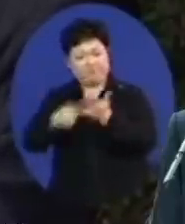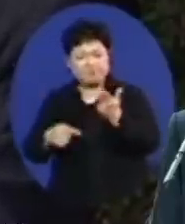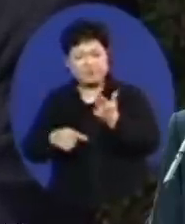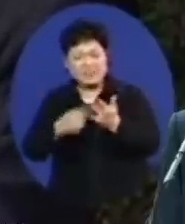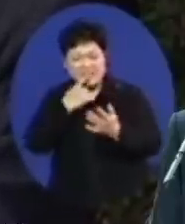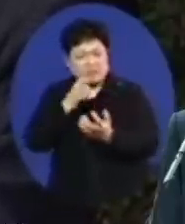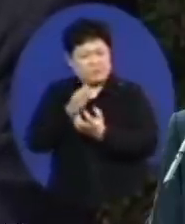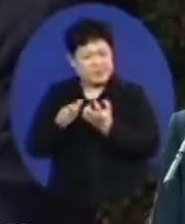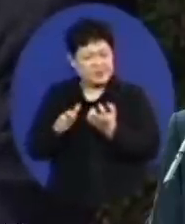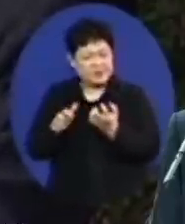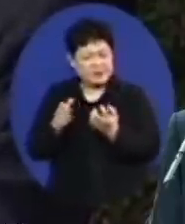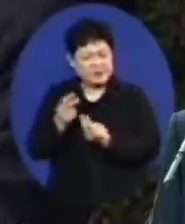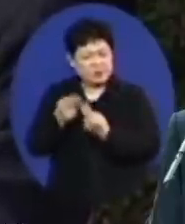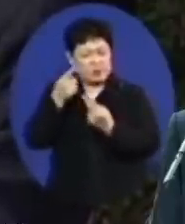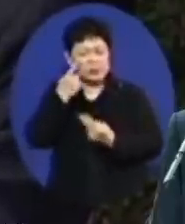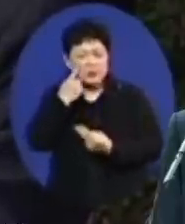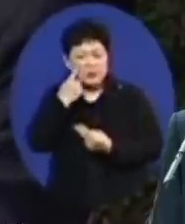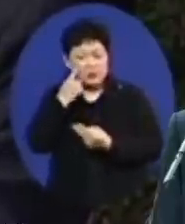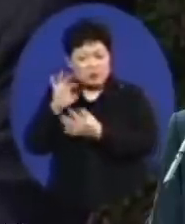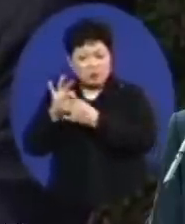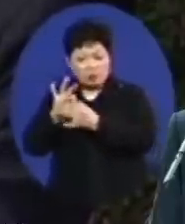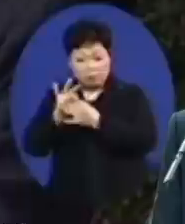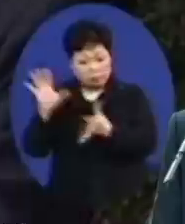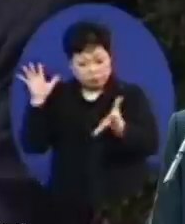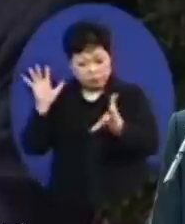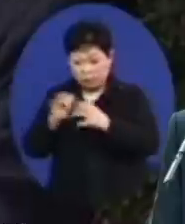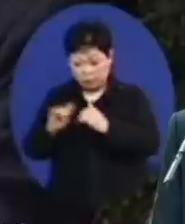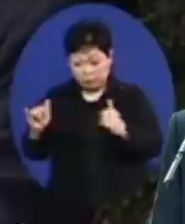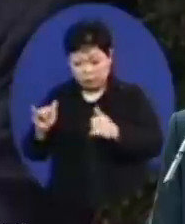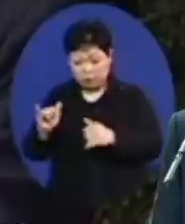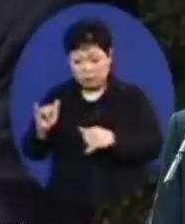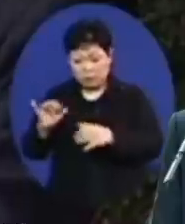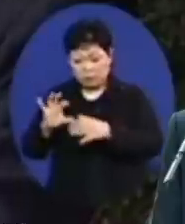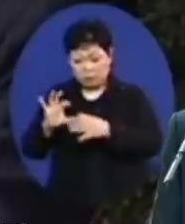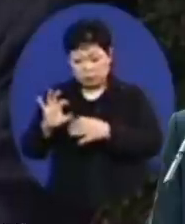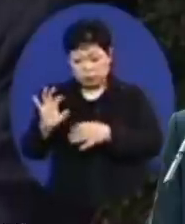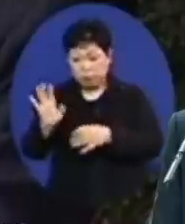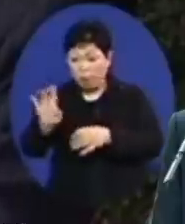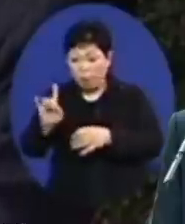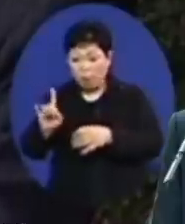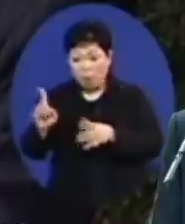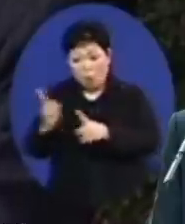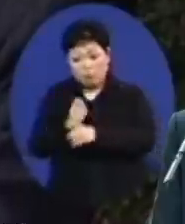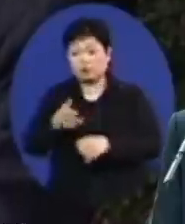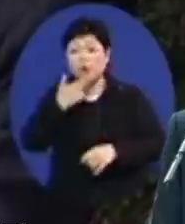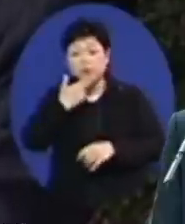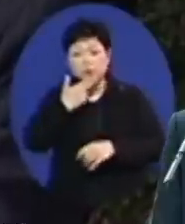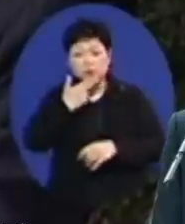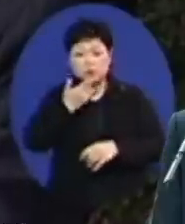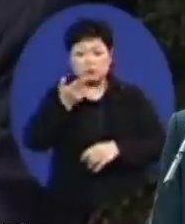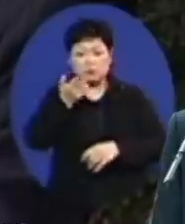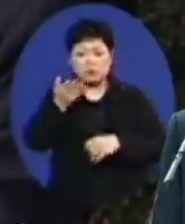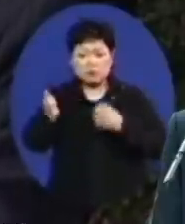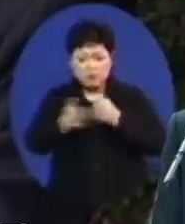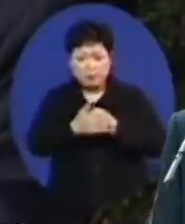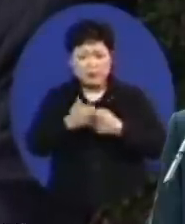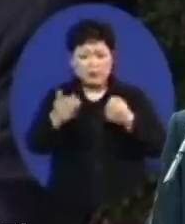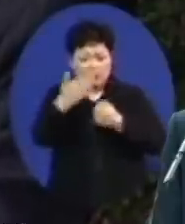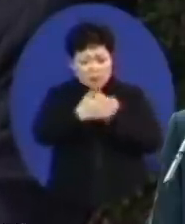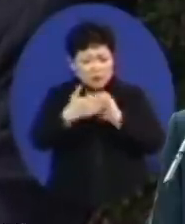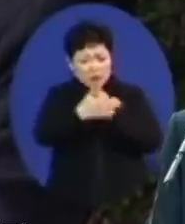관계가 없는 사람에게 무슨 원수로 갚습니까? 그러면 은혜 베푼다는 것도 참 힘듭니다. 은혜 받은